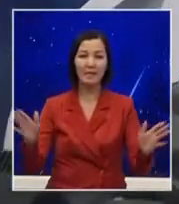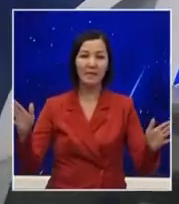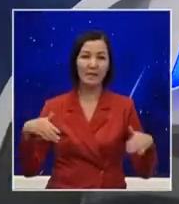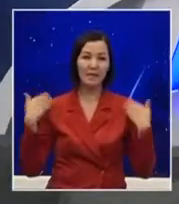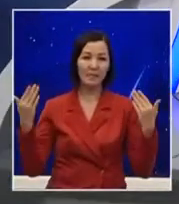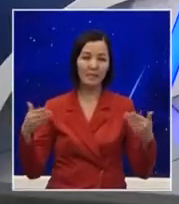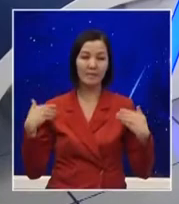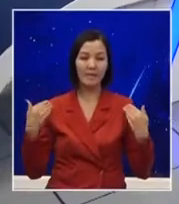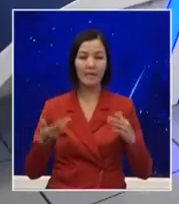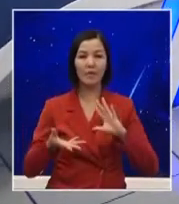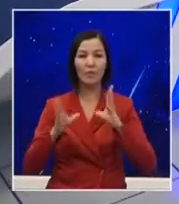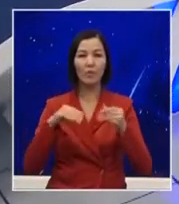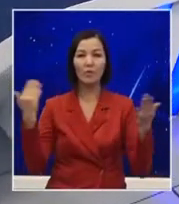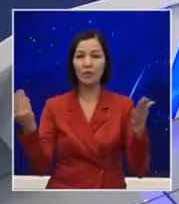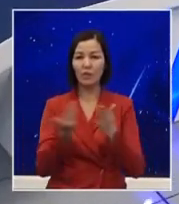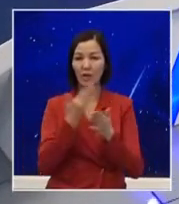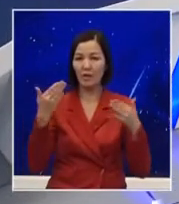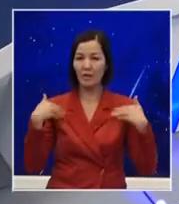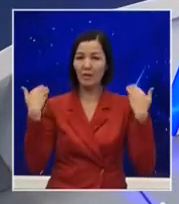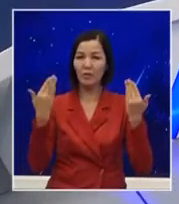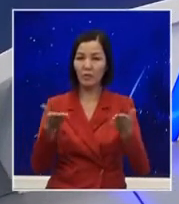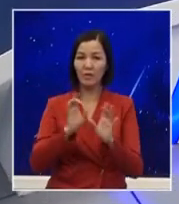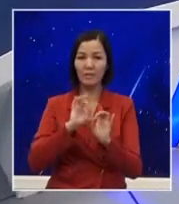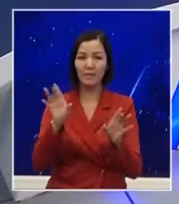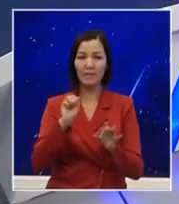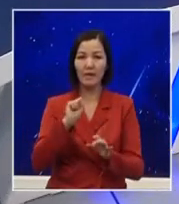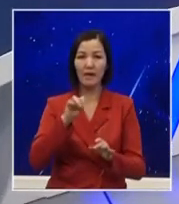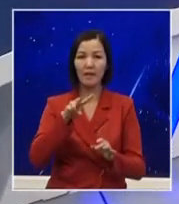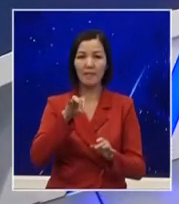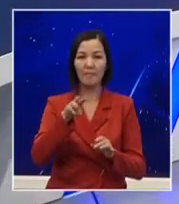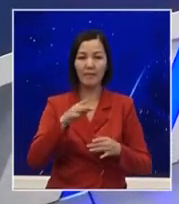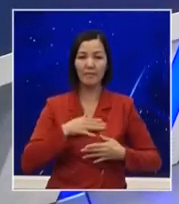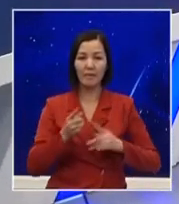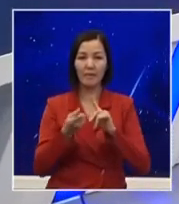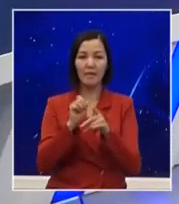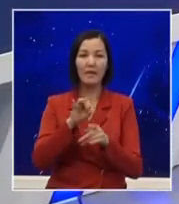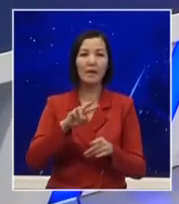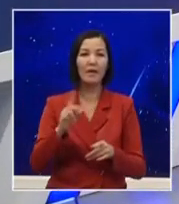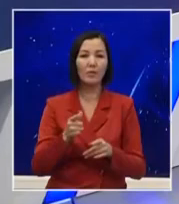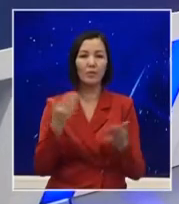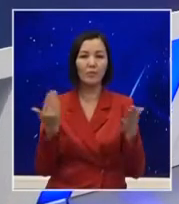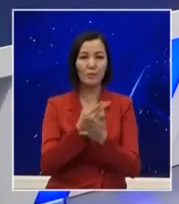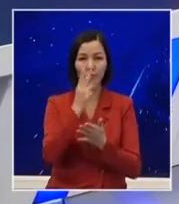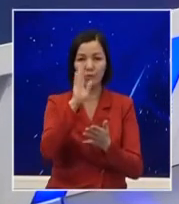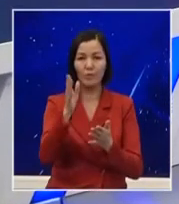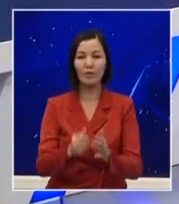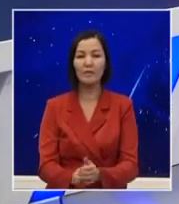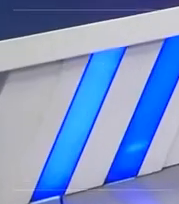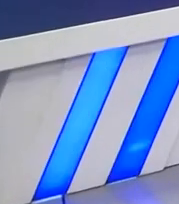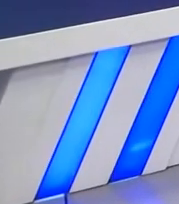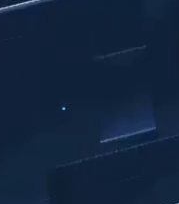Ассаламу алейкум, қадірмен көрермен. Тікелей эфирде қорытынды жаңалықтар. Студияда Алмат Хамид Сурды, отырмада Айгүл Жұмашқызы. Бүгін көретіндеріңіз.